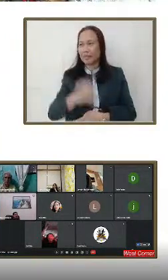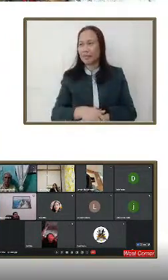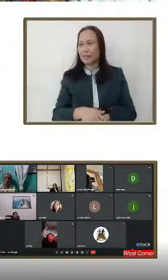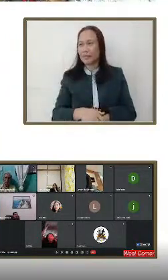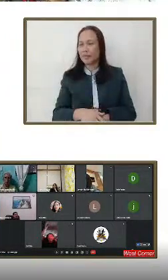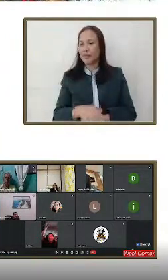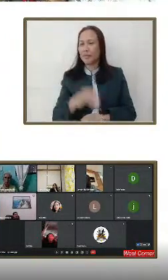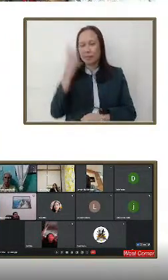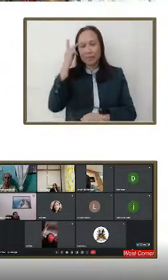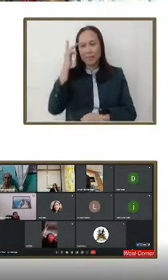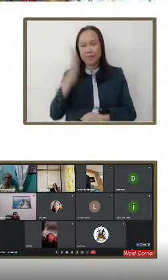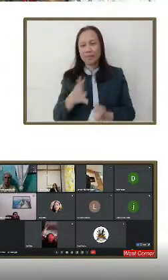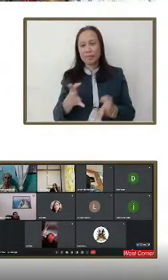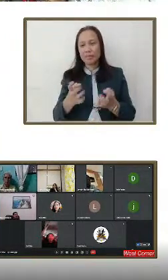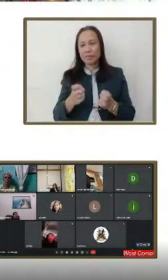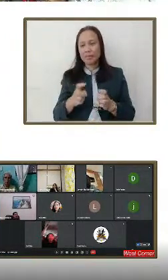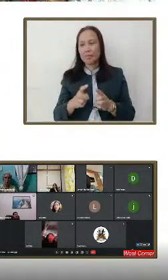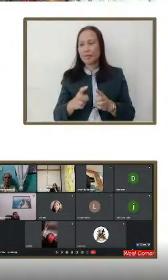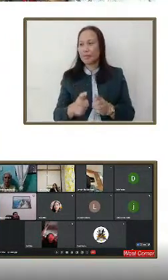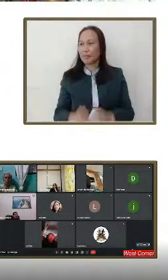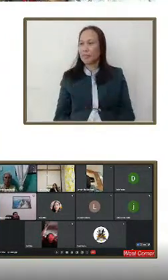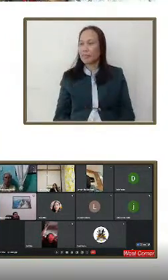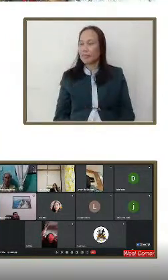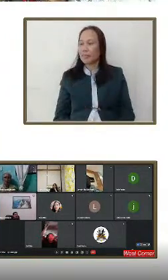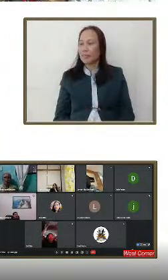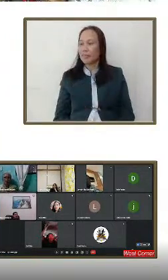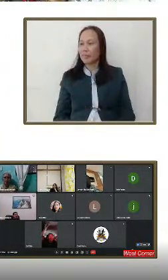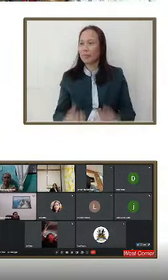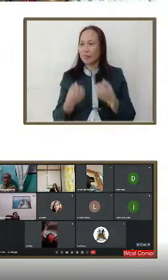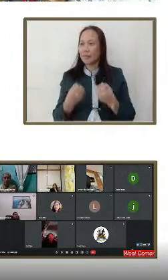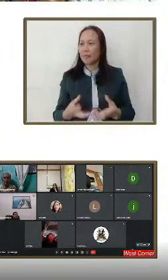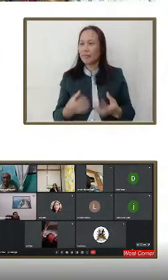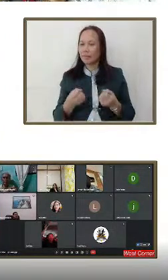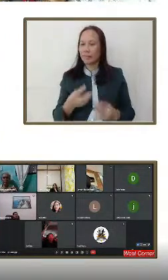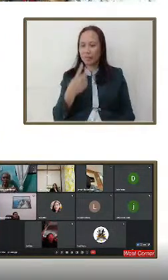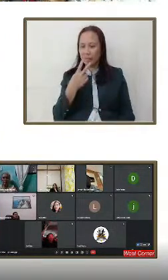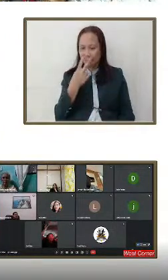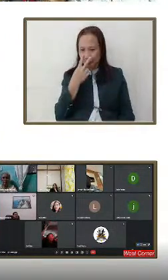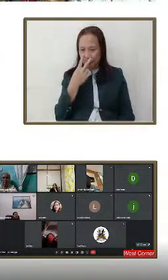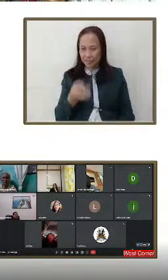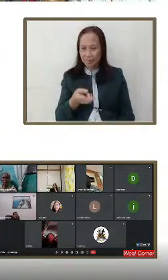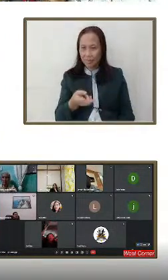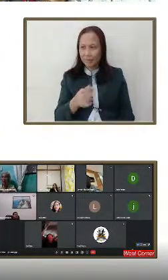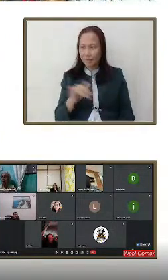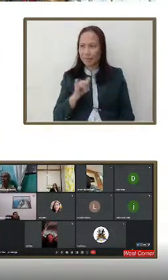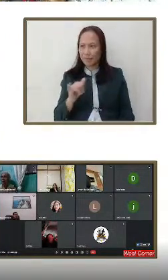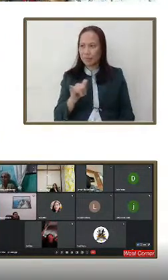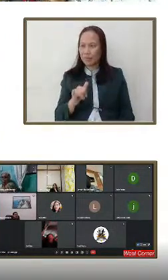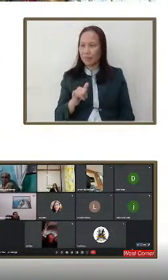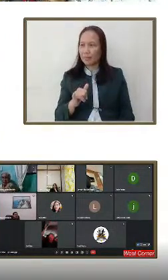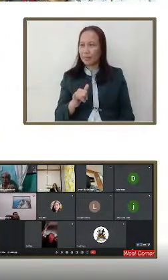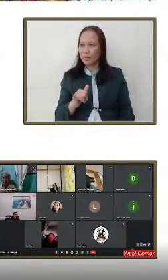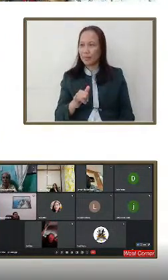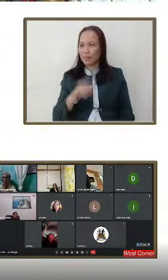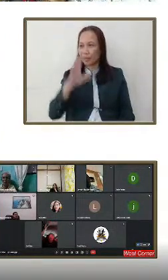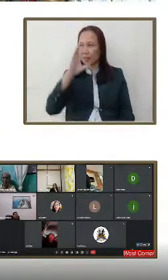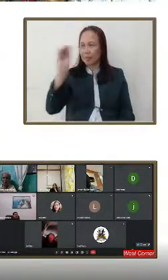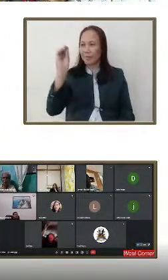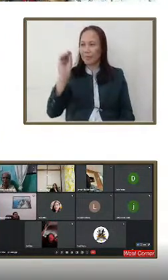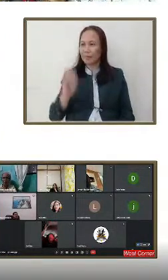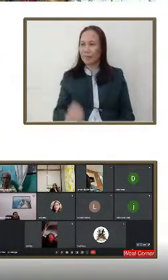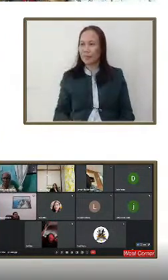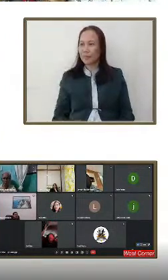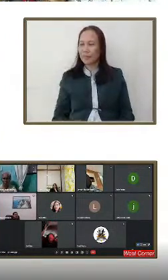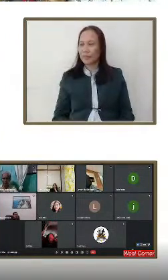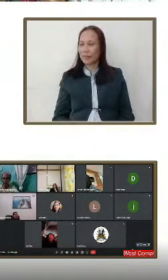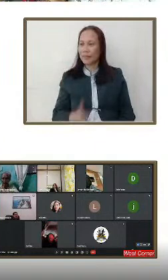ko po yan, mga kapatid. Maraming mga kala mo, tignan mo, lalaking-lalaki. Pero yun nga, kanina, pinag-uusapan namin sa office, mga